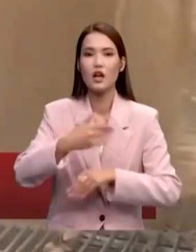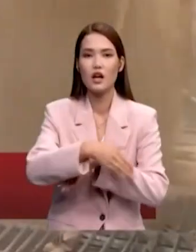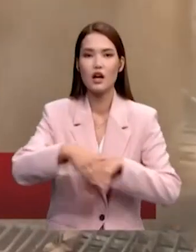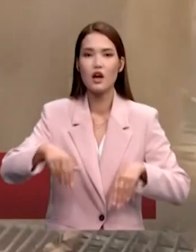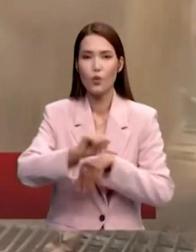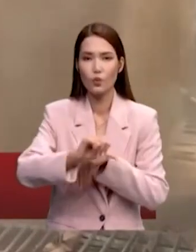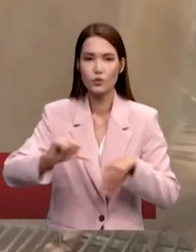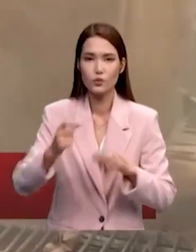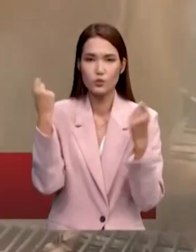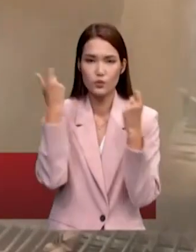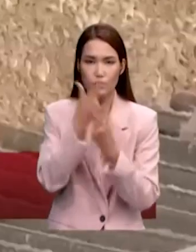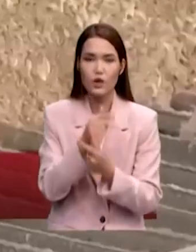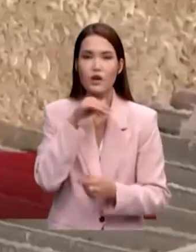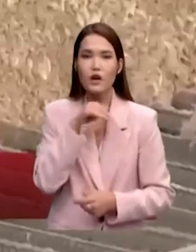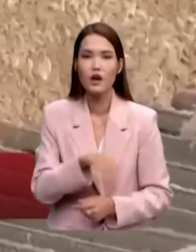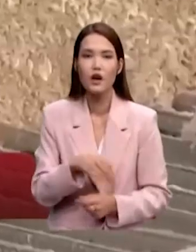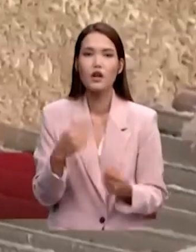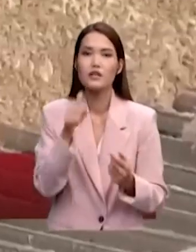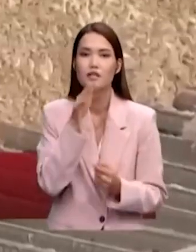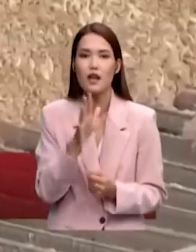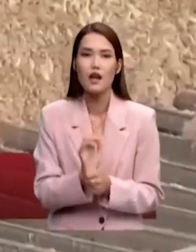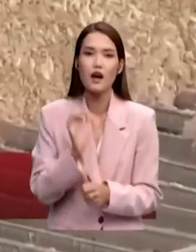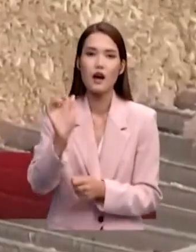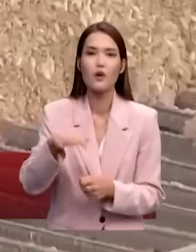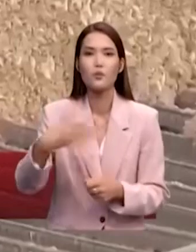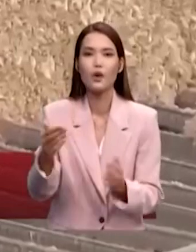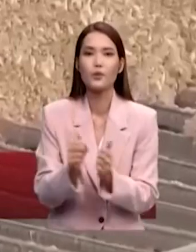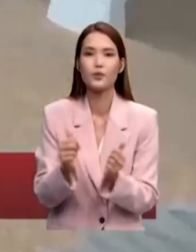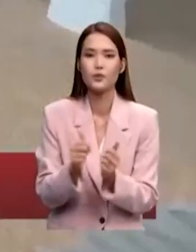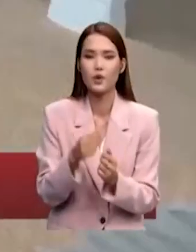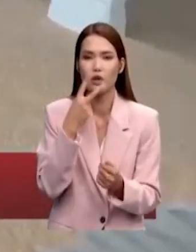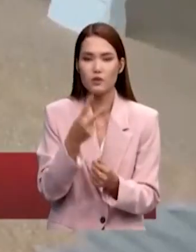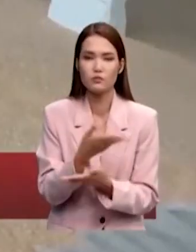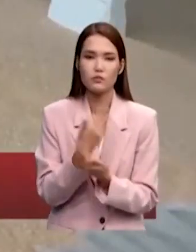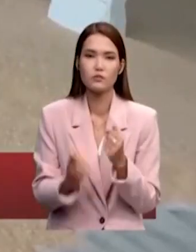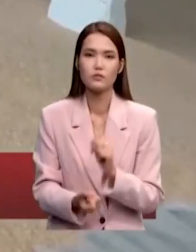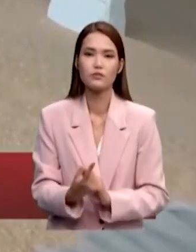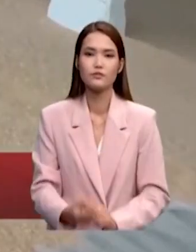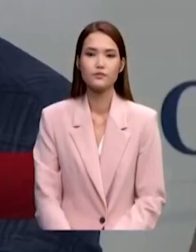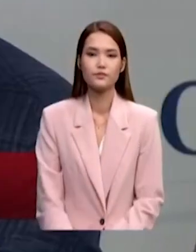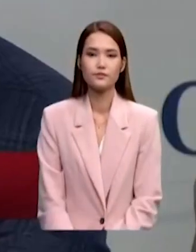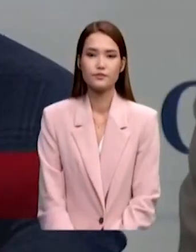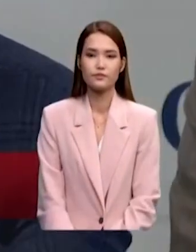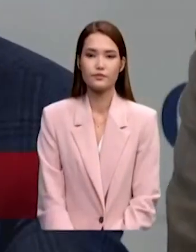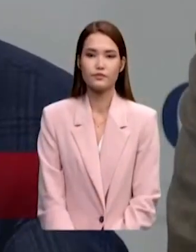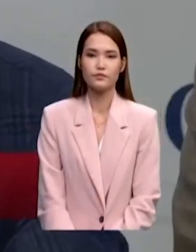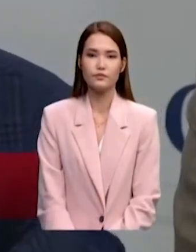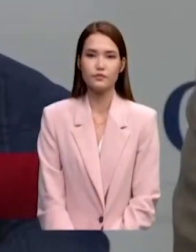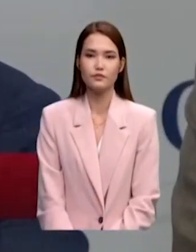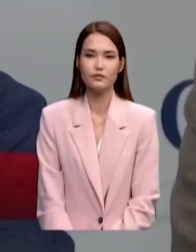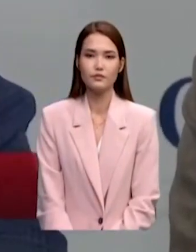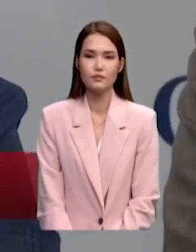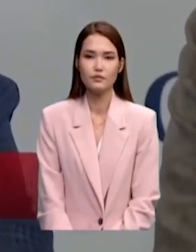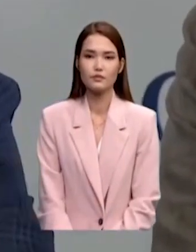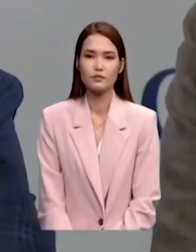уверяют эксперты, проходит серый экспорт со стороны соседей, который никак не регулируется. У нас по муке